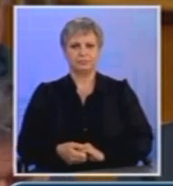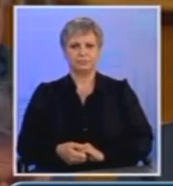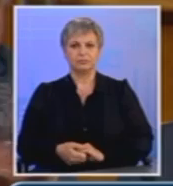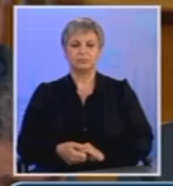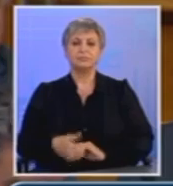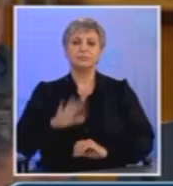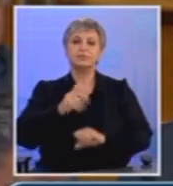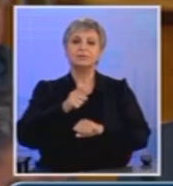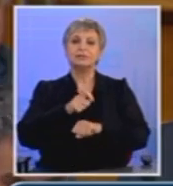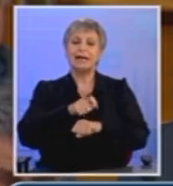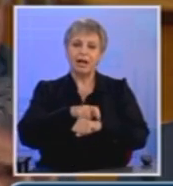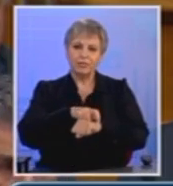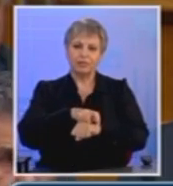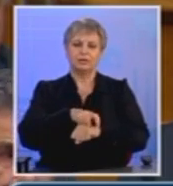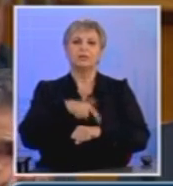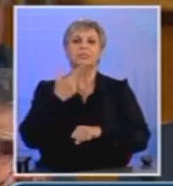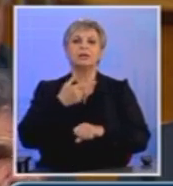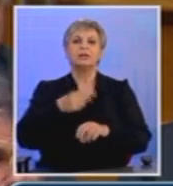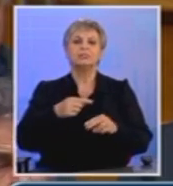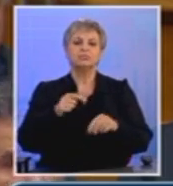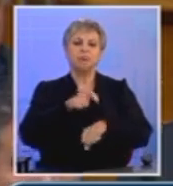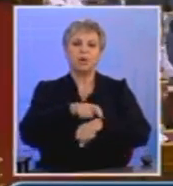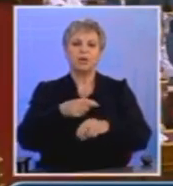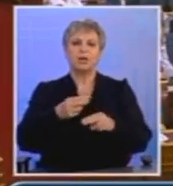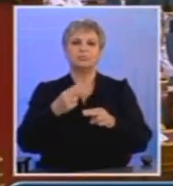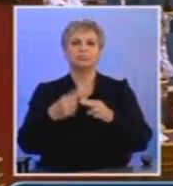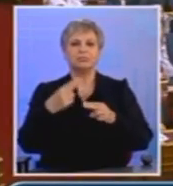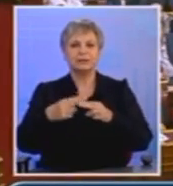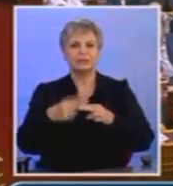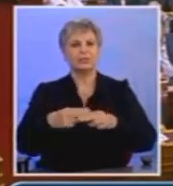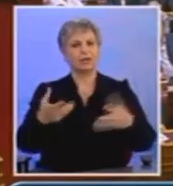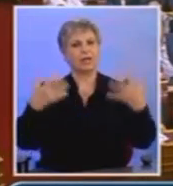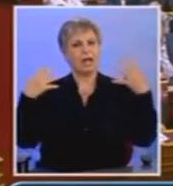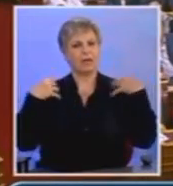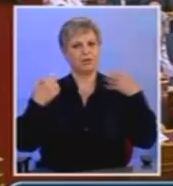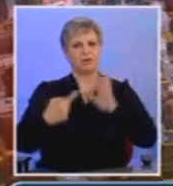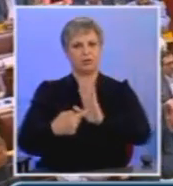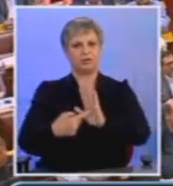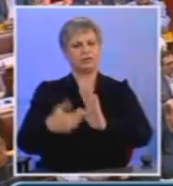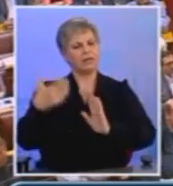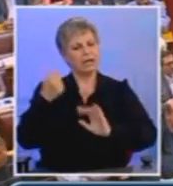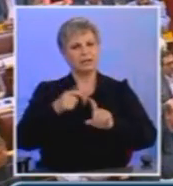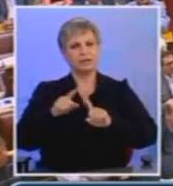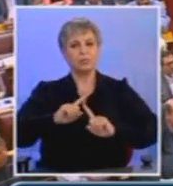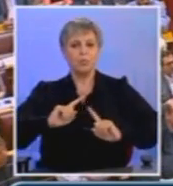βρισκόμαστε στην ώρα της κρίσης και της ευθύνης και αυτό αφορά όλους και όλες